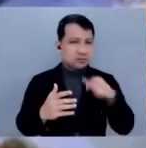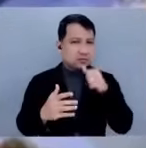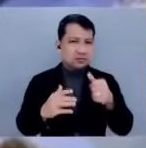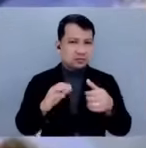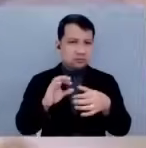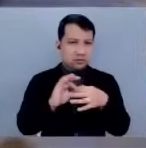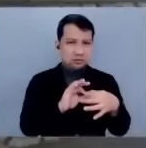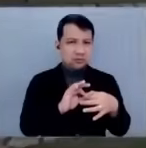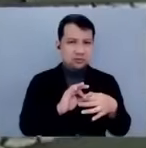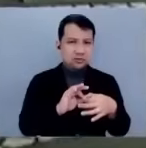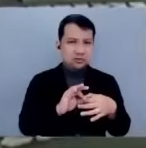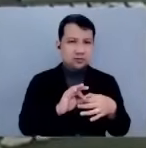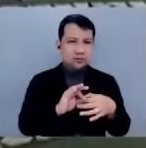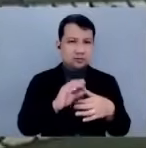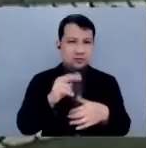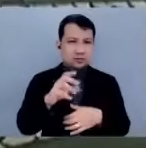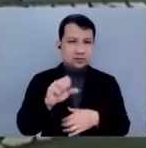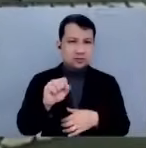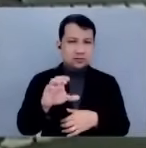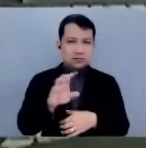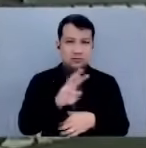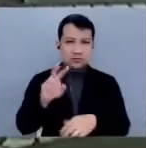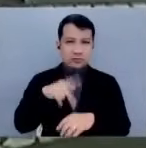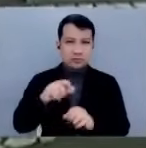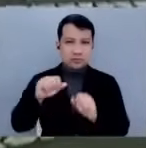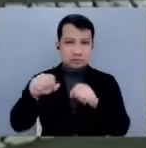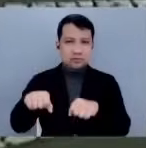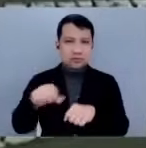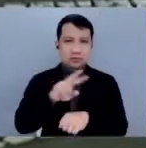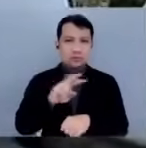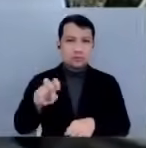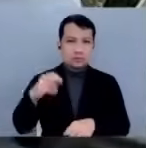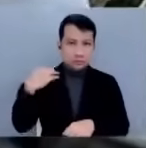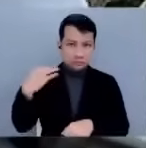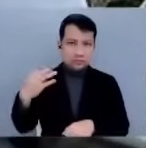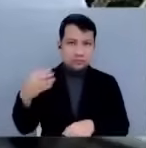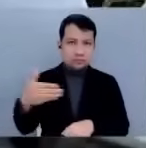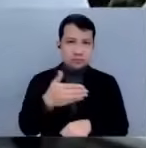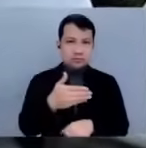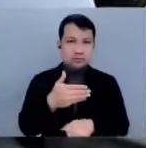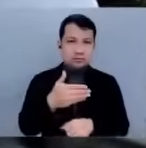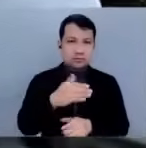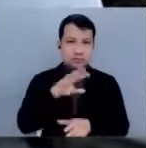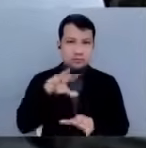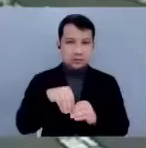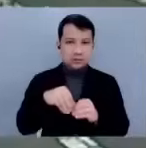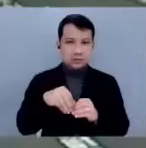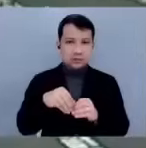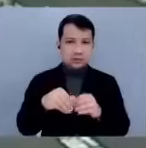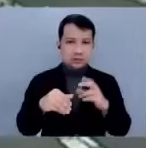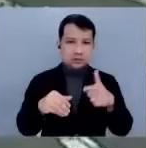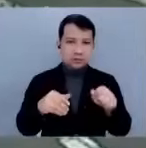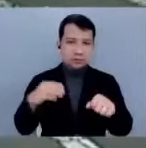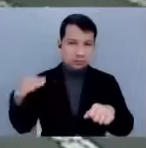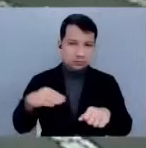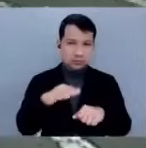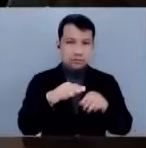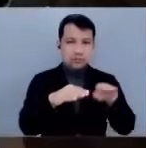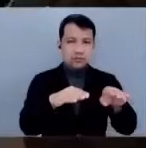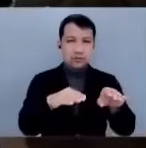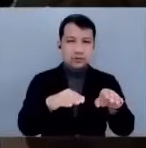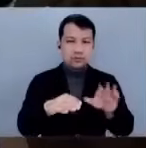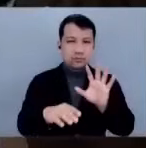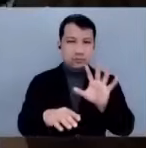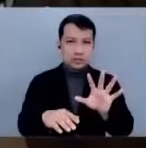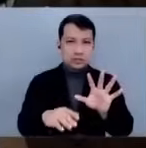West Philippines. Aabot sa 200 volunteer at mangingisda ang makikiisa sa regata o paglalayag. Sakay sila ng 5 commercial